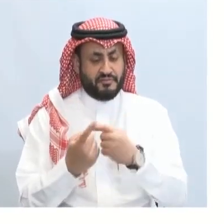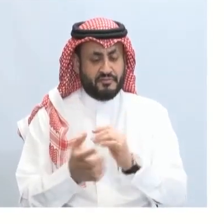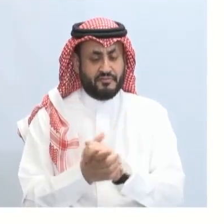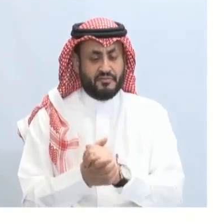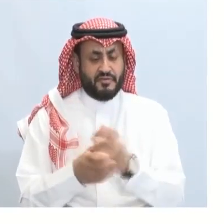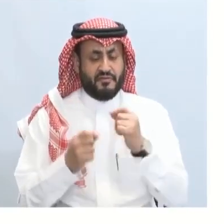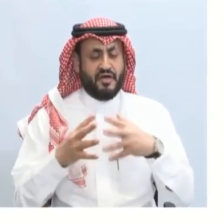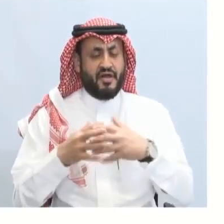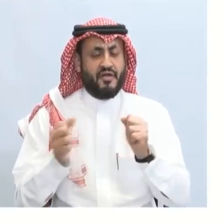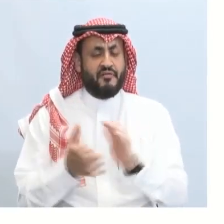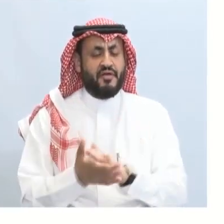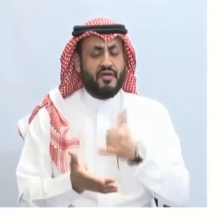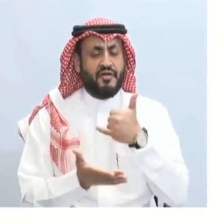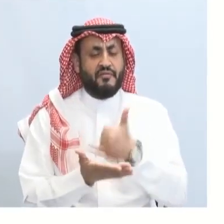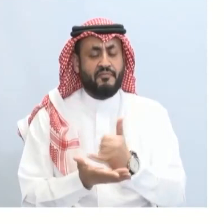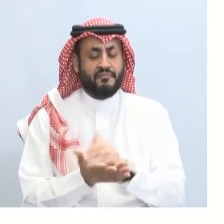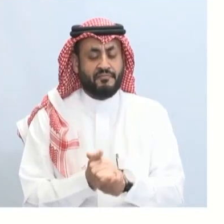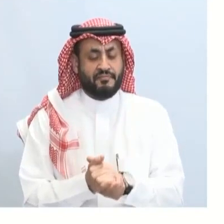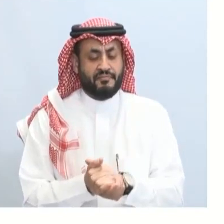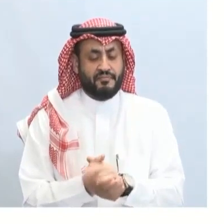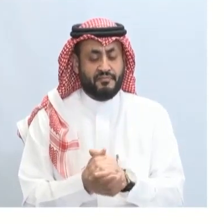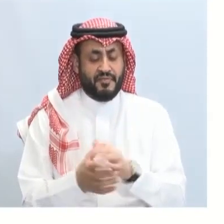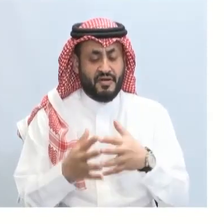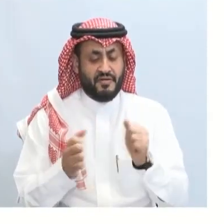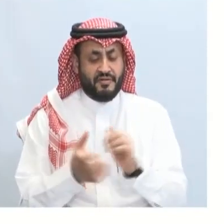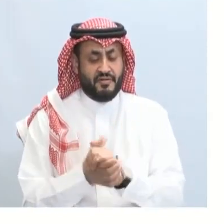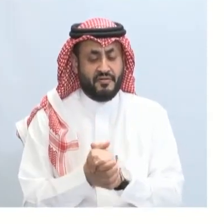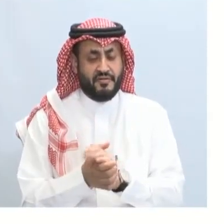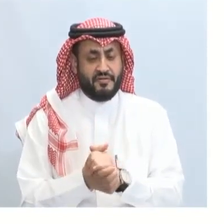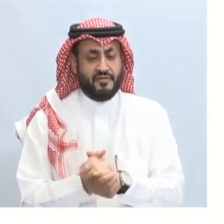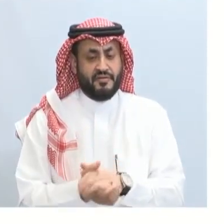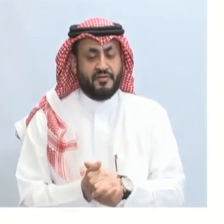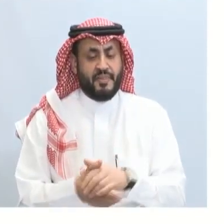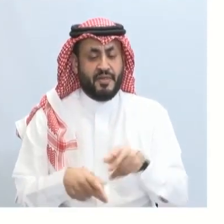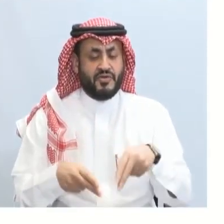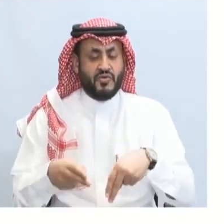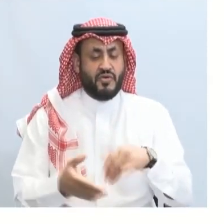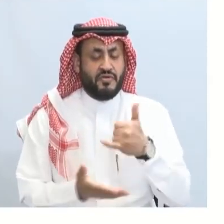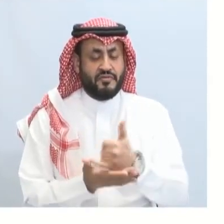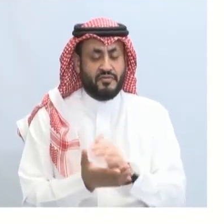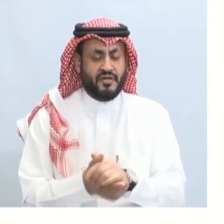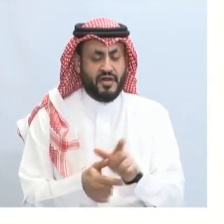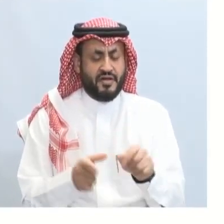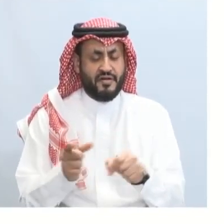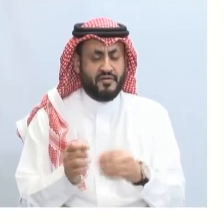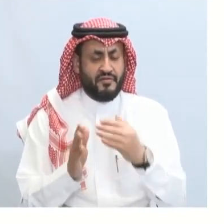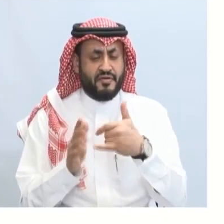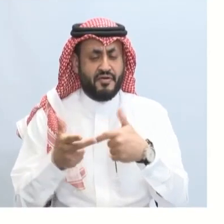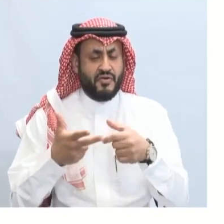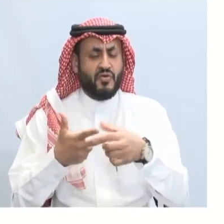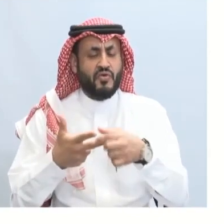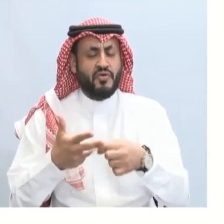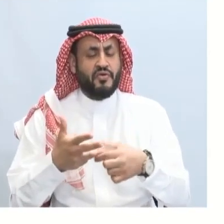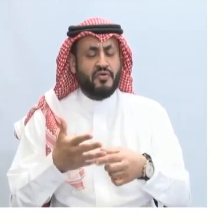ان اعرف مفهوم المسؤوليه ان اعرف مفهوم السلوك المسؤول ان احلل شروط تحقق